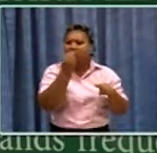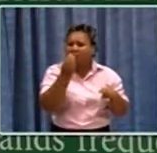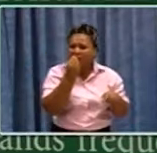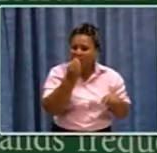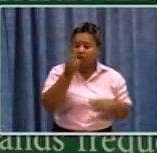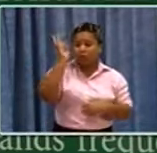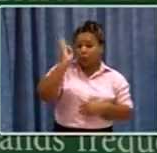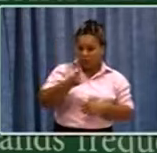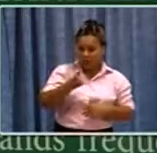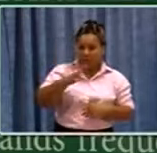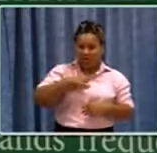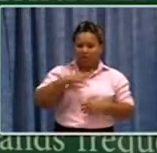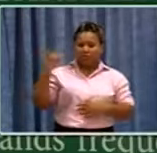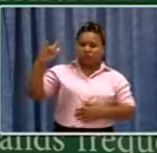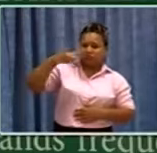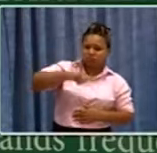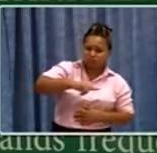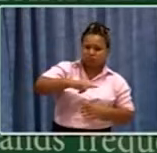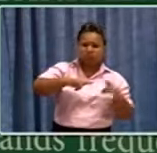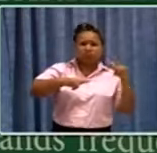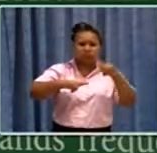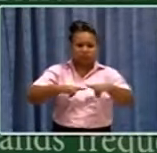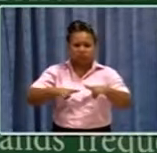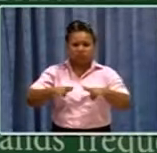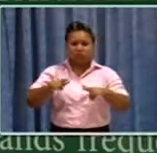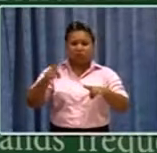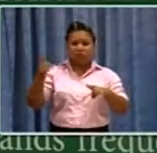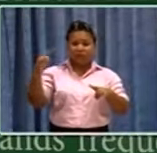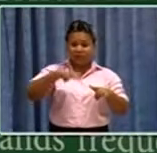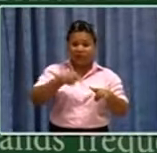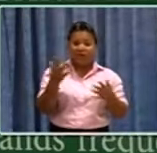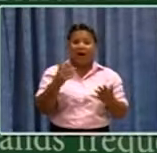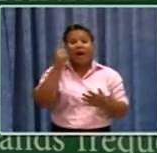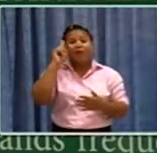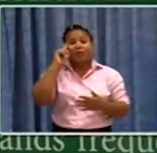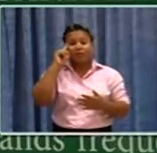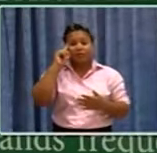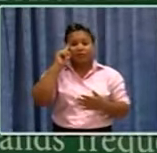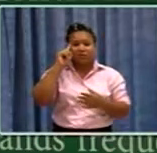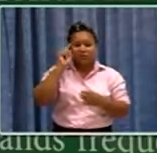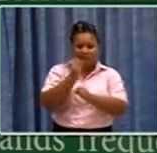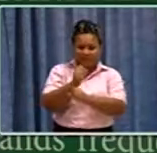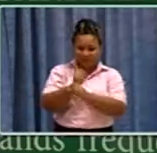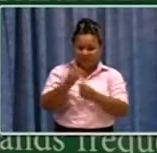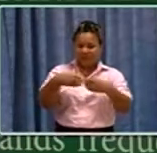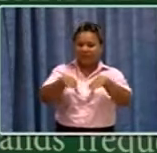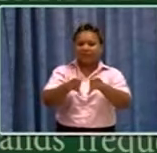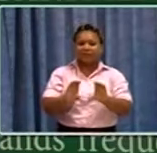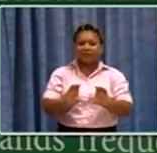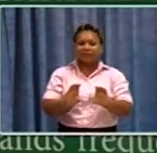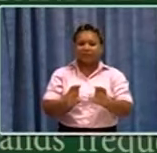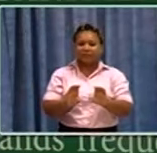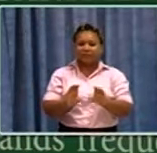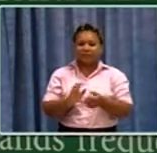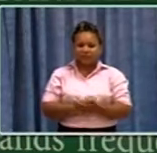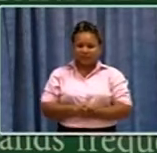timon, par exemple, qui peut venir pour un placement de crew au bateau. Ce n'est pas juste pour touristes. Nous ne pouvons penser, avec le climat qui m'a été là, nous